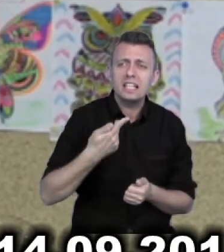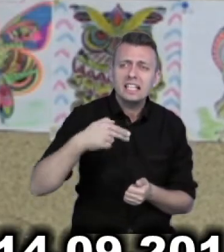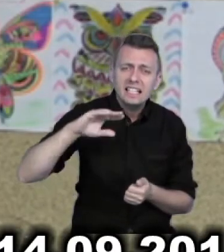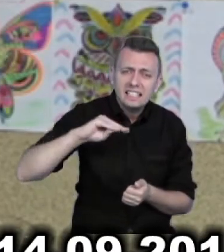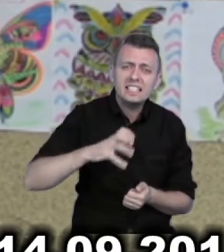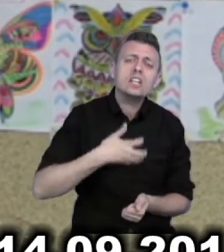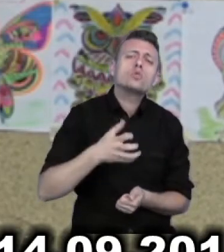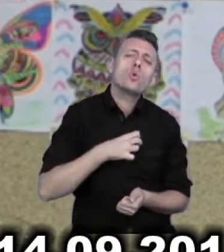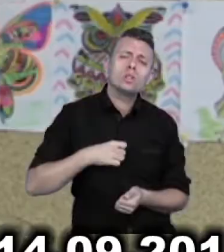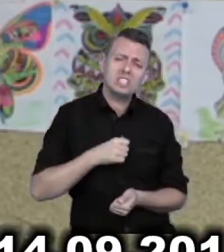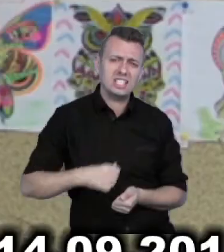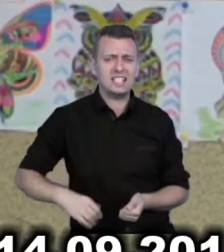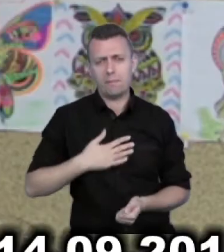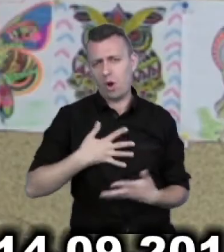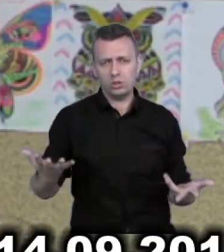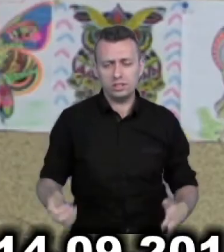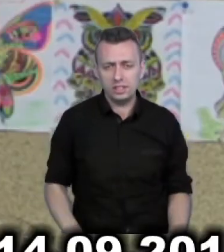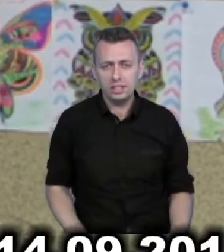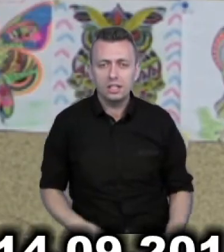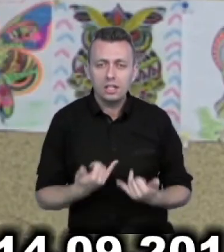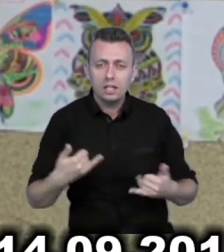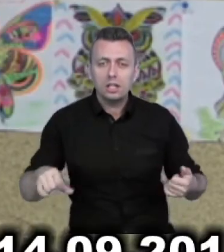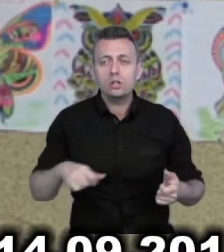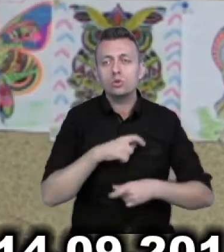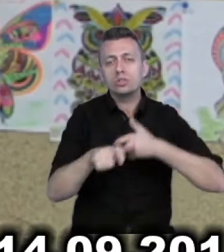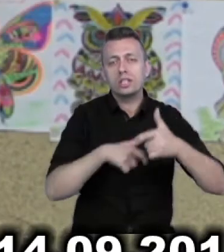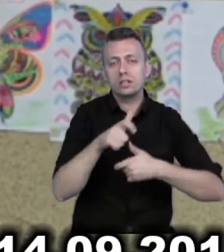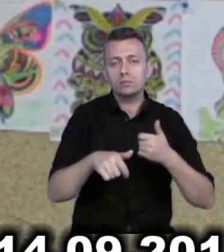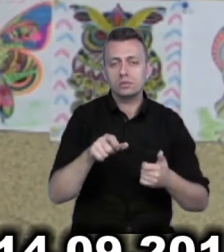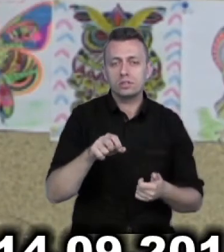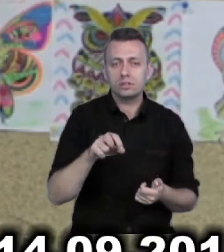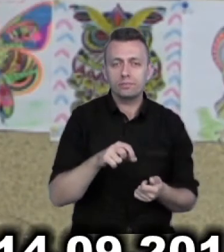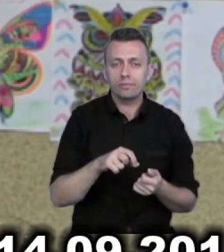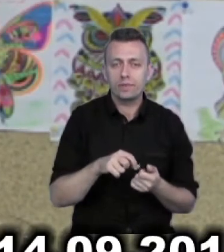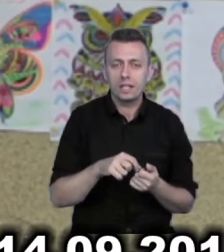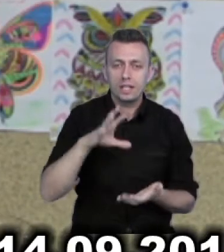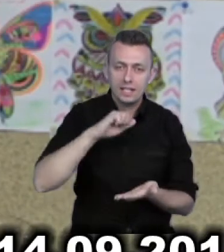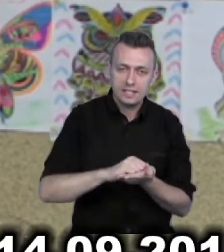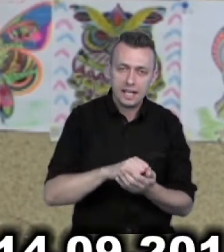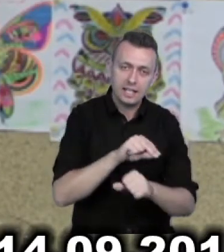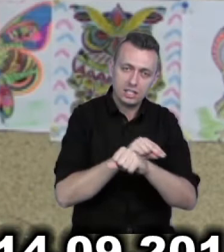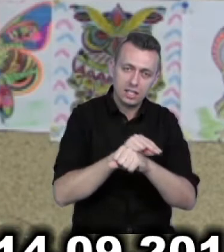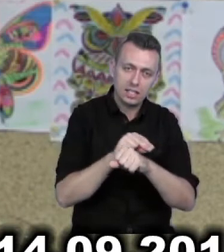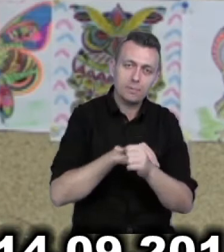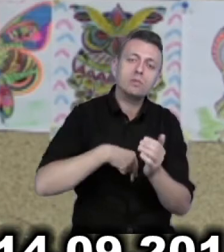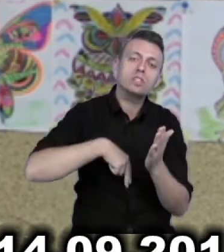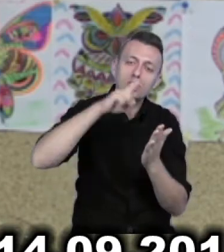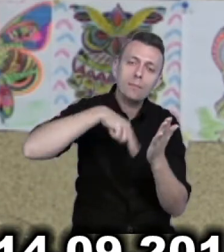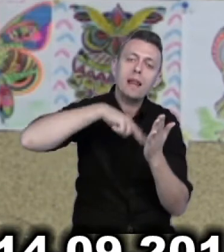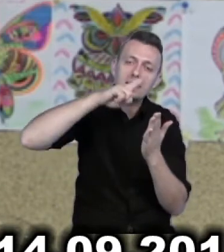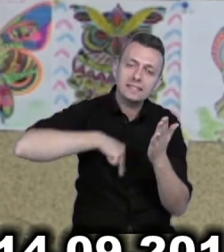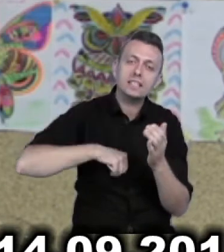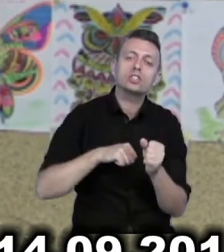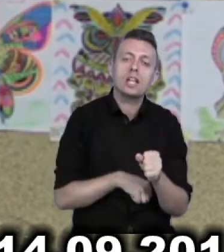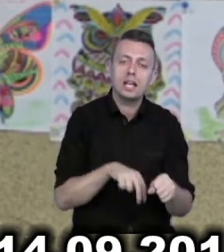jest aktywność, czyli różne robótki na drutach, zajęcia terapeutyczne, zajęcia plastyczne, na